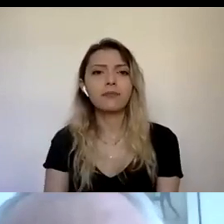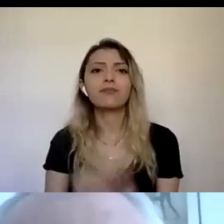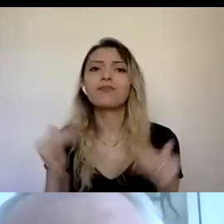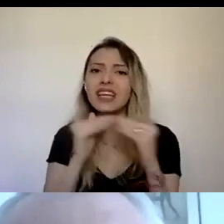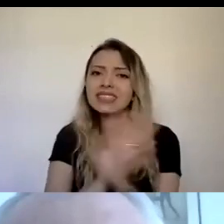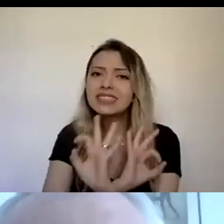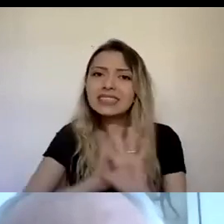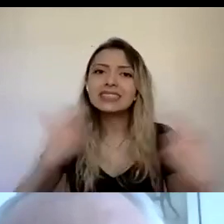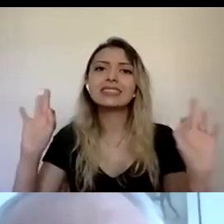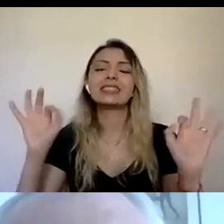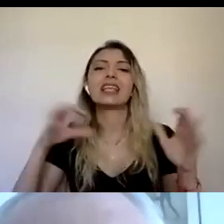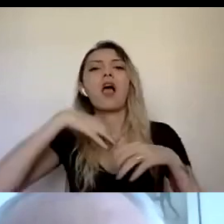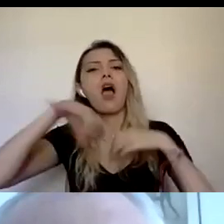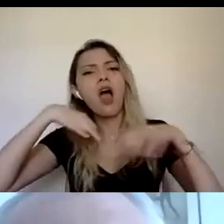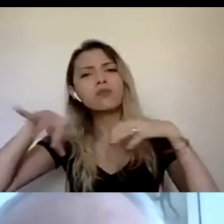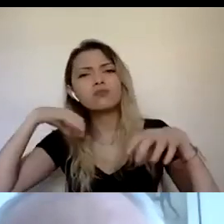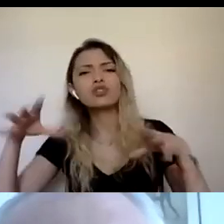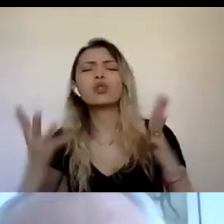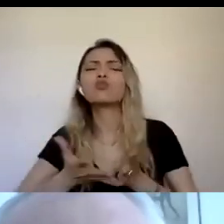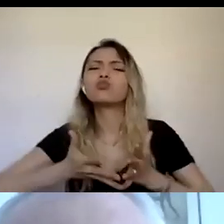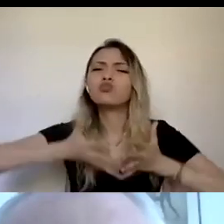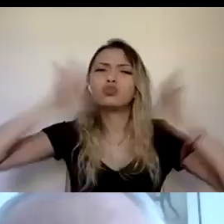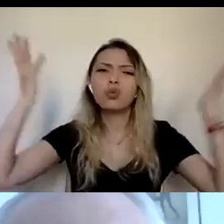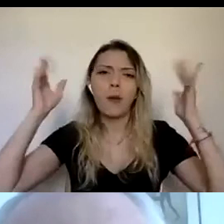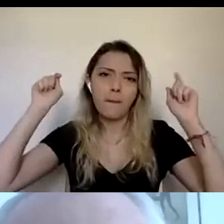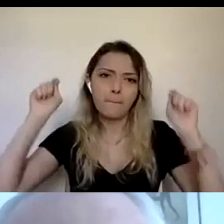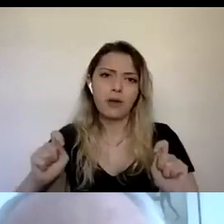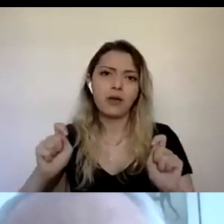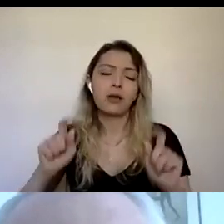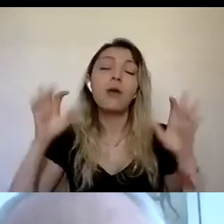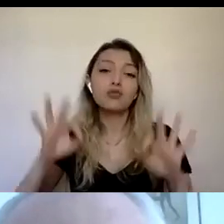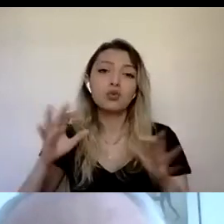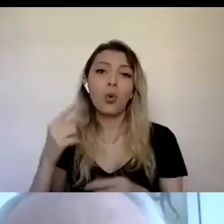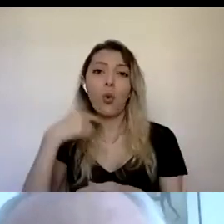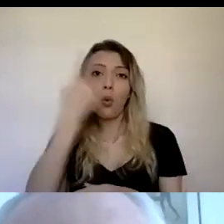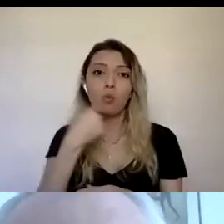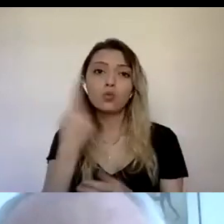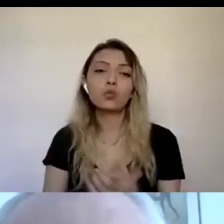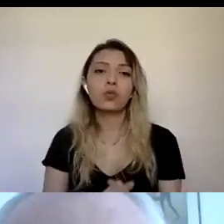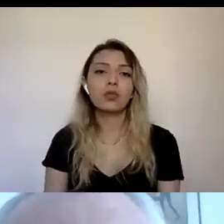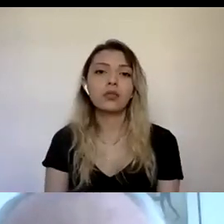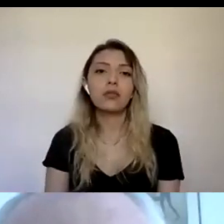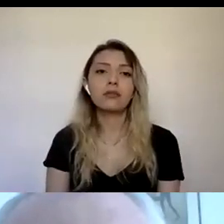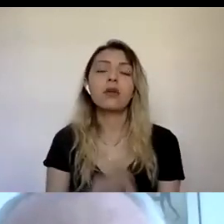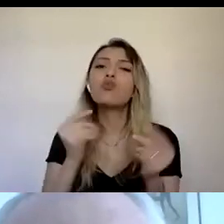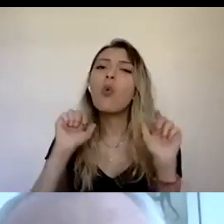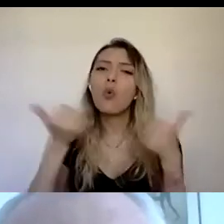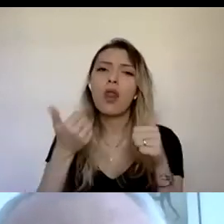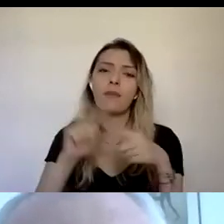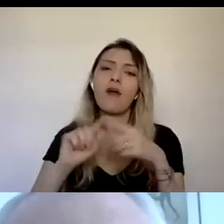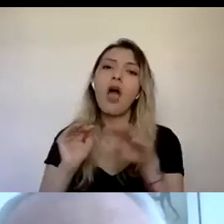eşitsizlikler, ayrımcılık büyüyerek ilerleyebiliyor. O yüzden çok önemli ve hayati bir